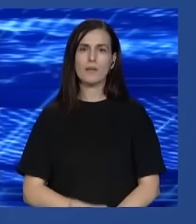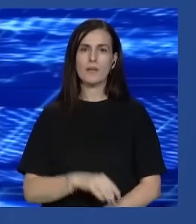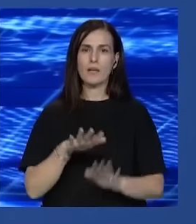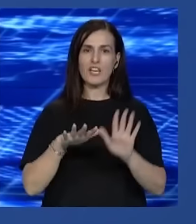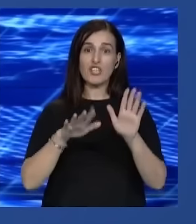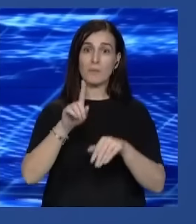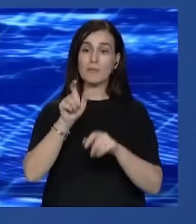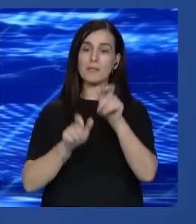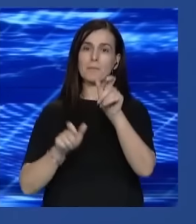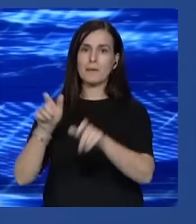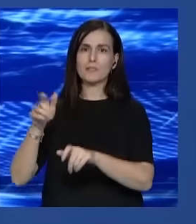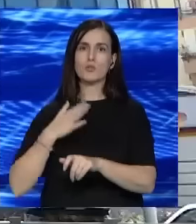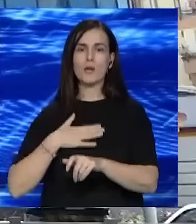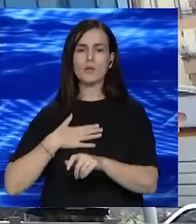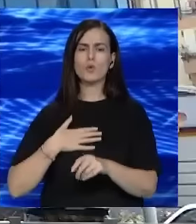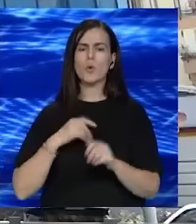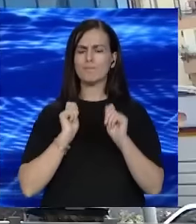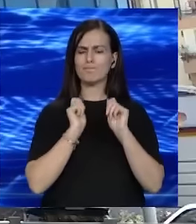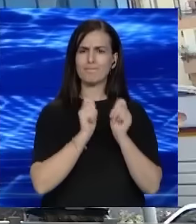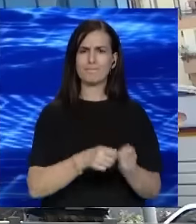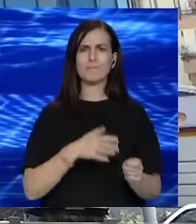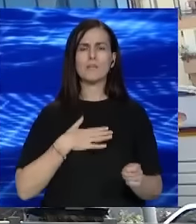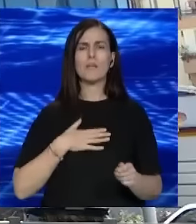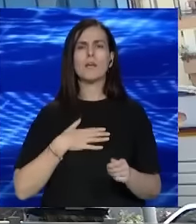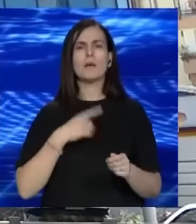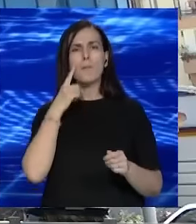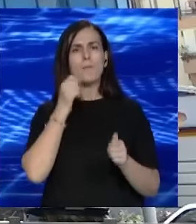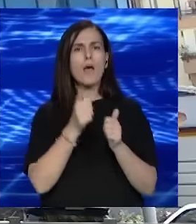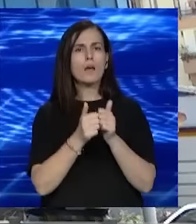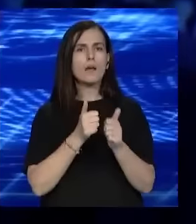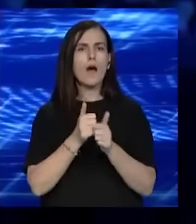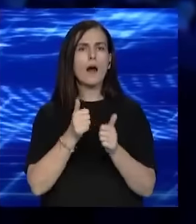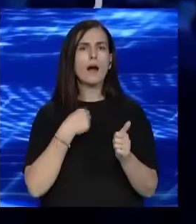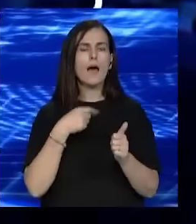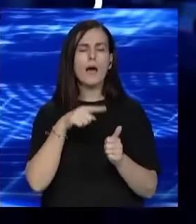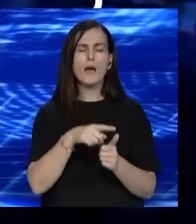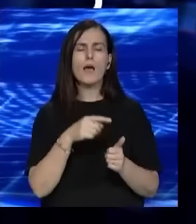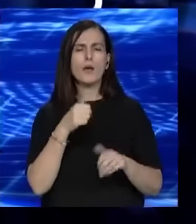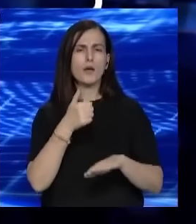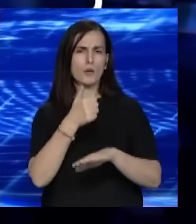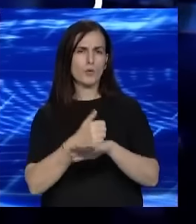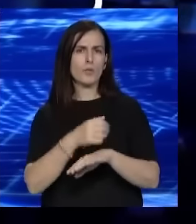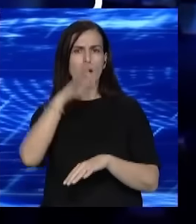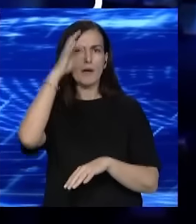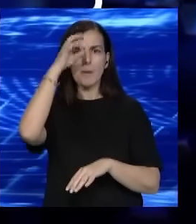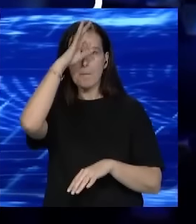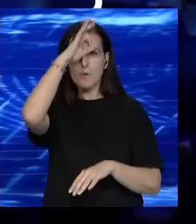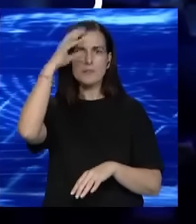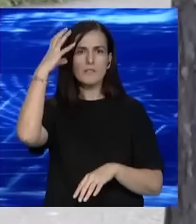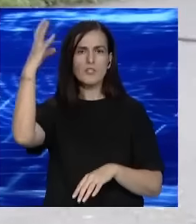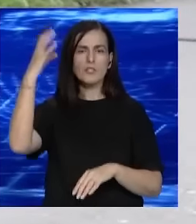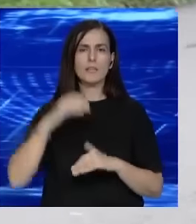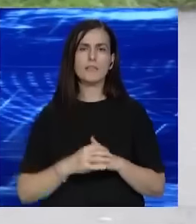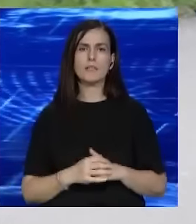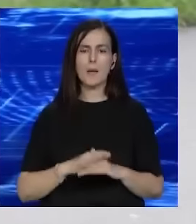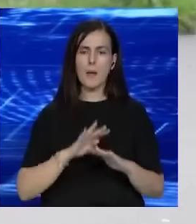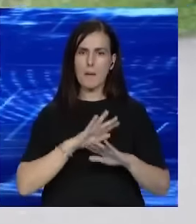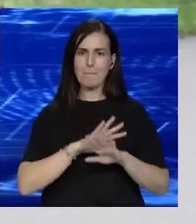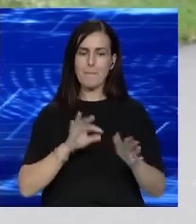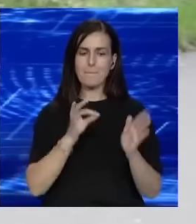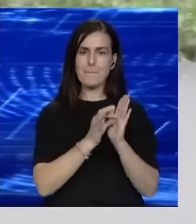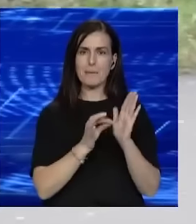11 kandidatët në garë për postin e drejtorit të përgjithshëm të policisë së shtetit do të vlerësohen këtë të njëjtën nga Komisioni i posaçëm. Pas përfundimit të vlerësimit